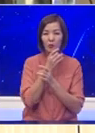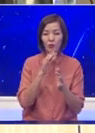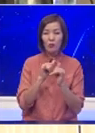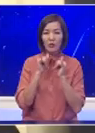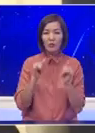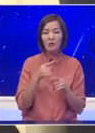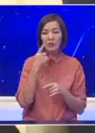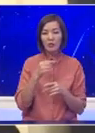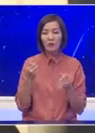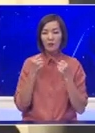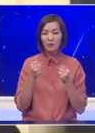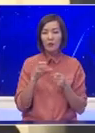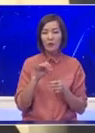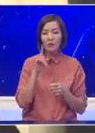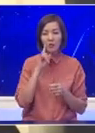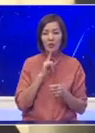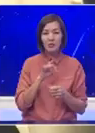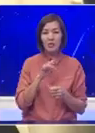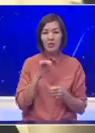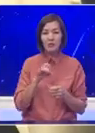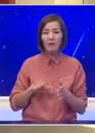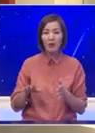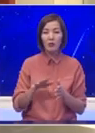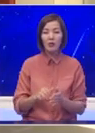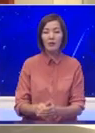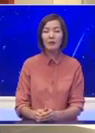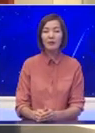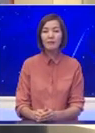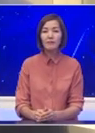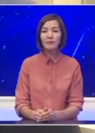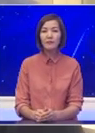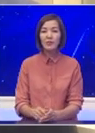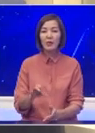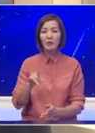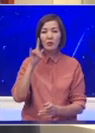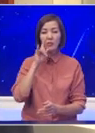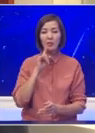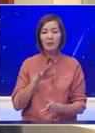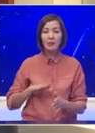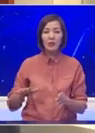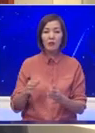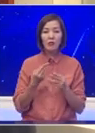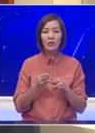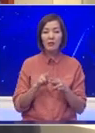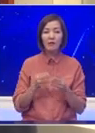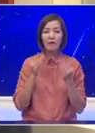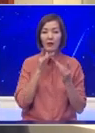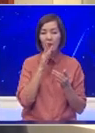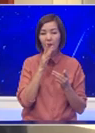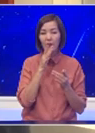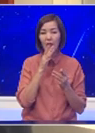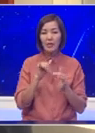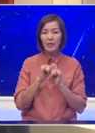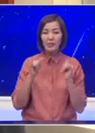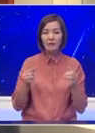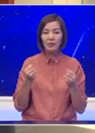развития языков и спорта Ембекши-Казахского и Илийского районов. В Ембекши-Казахском районе в данный момент развитие